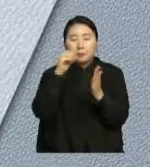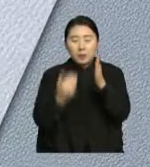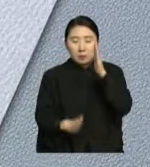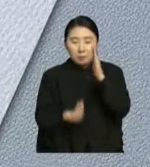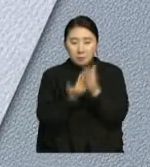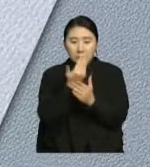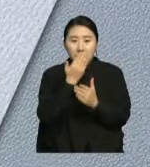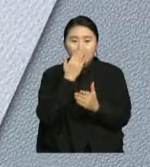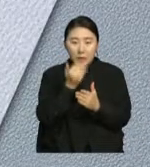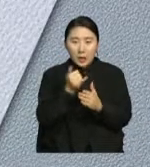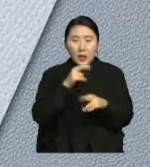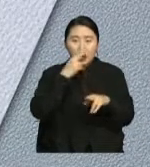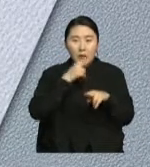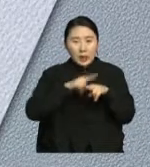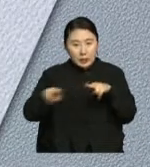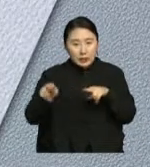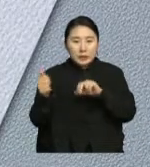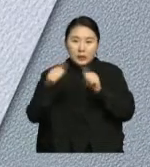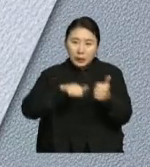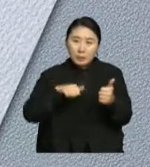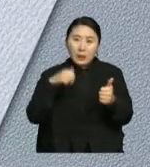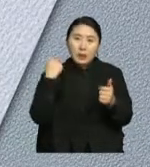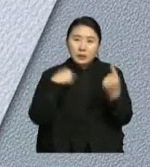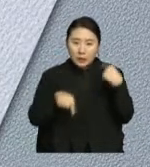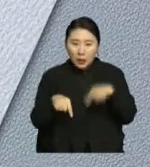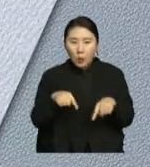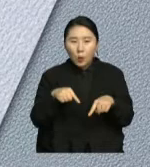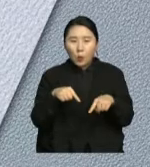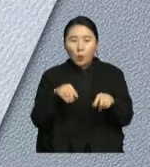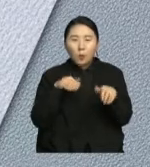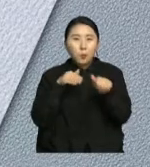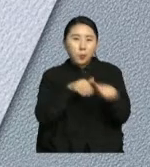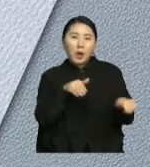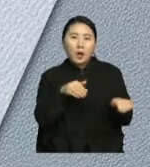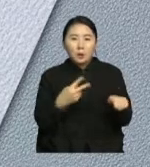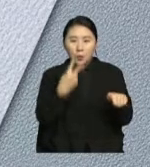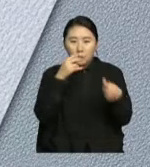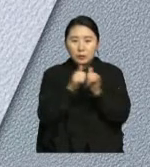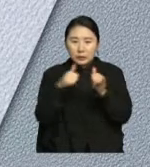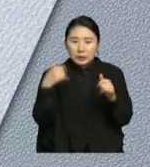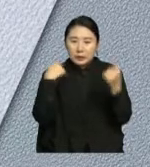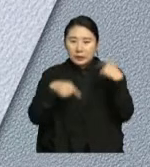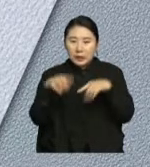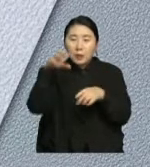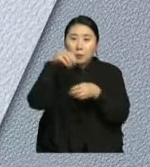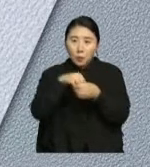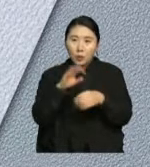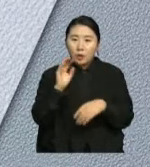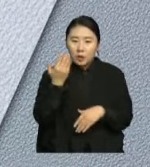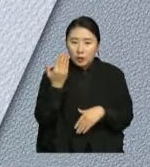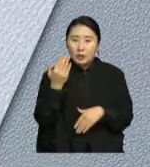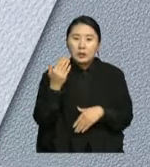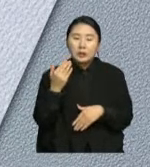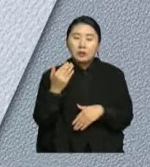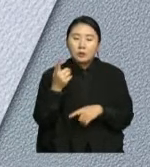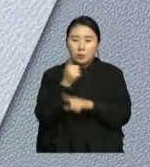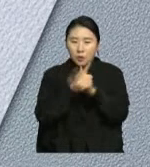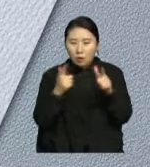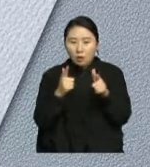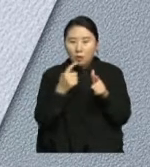가수상 의 사고 사망 과 후유 장의 뺑소니 무보험 자 상해 사망 과 후유 장애가 포함됐고 의사상자